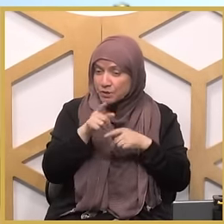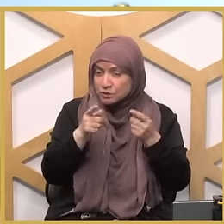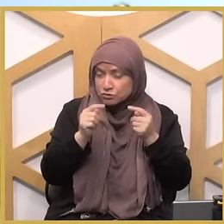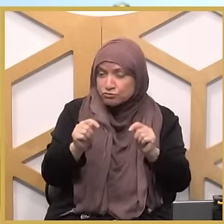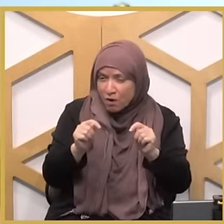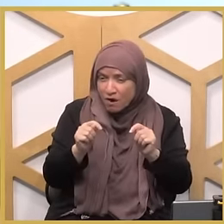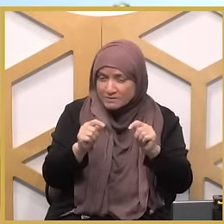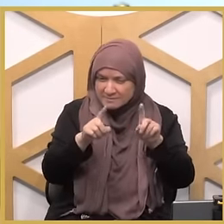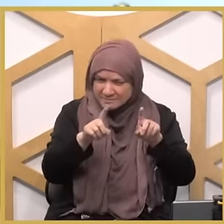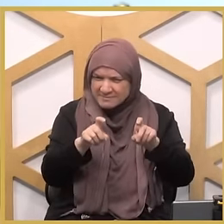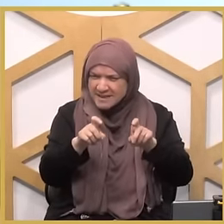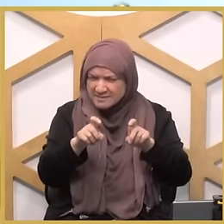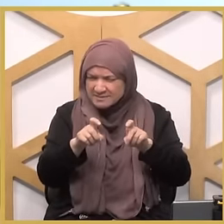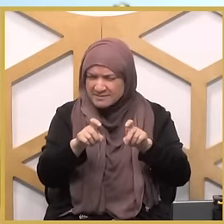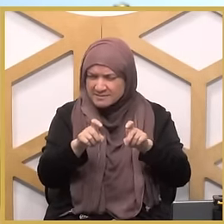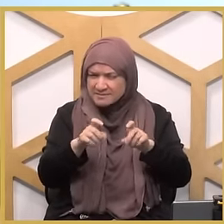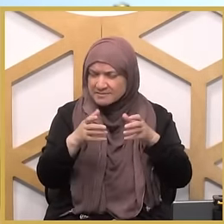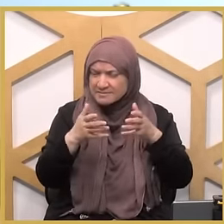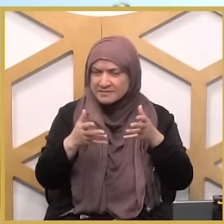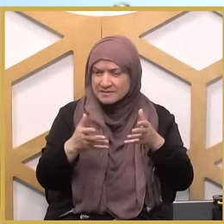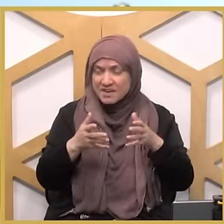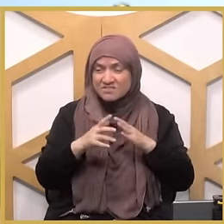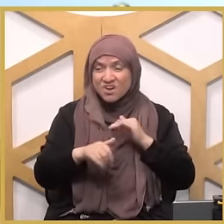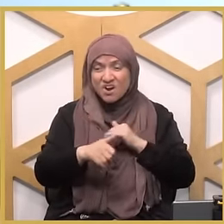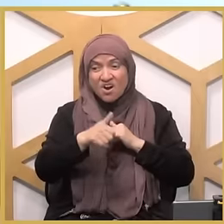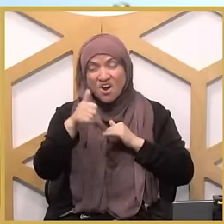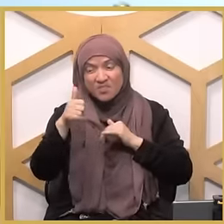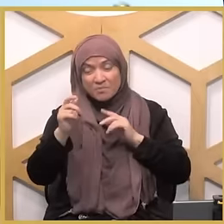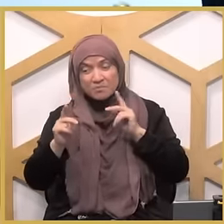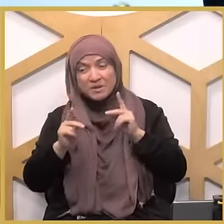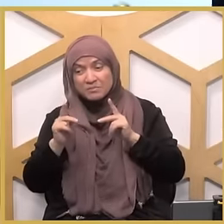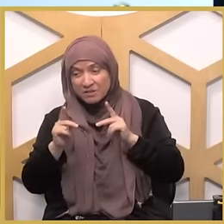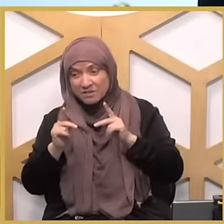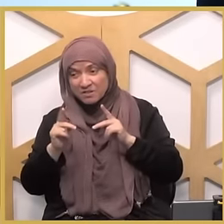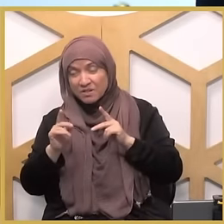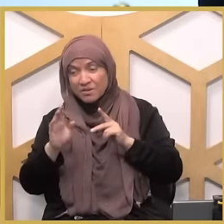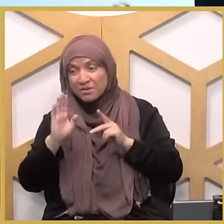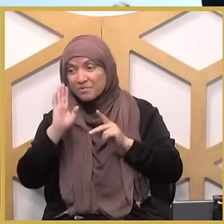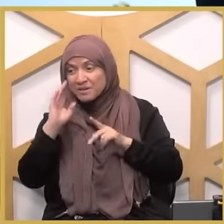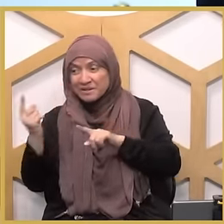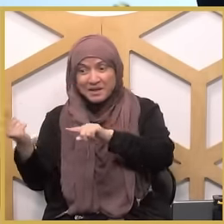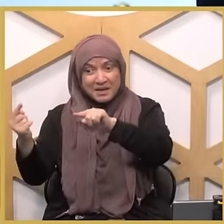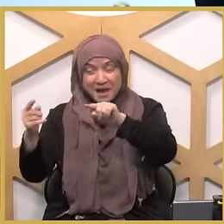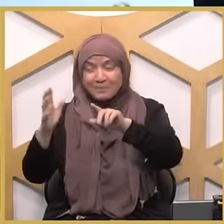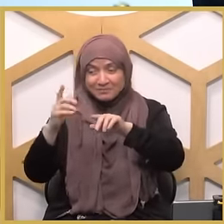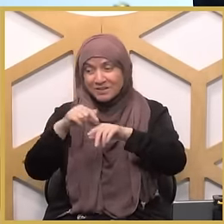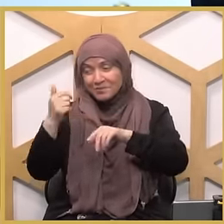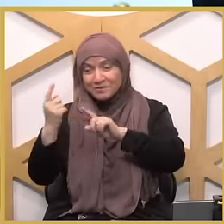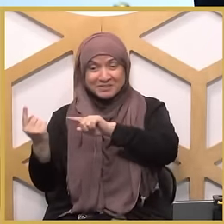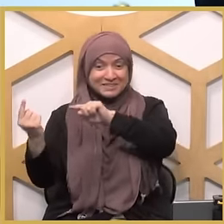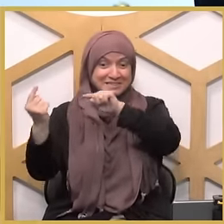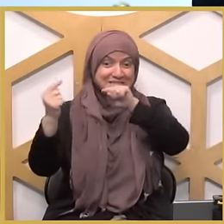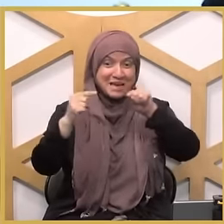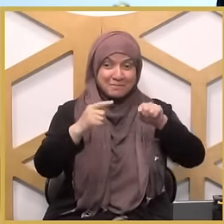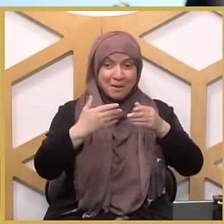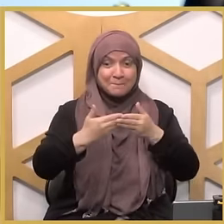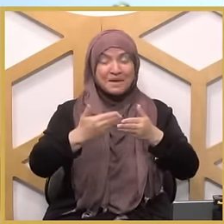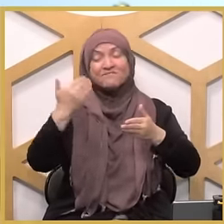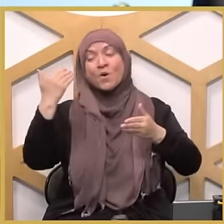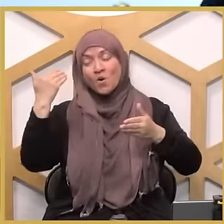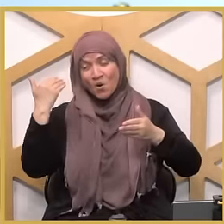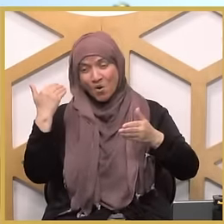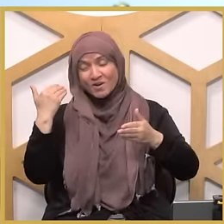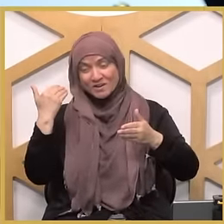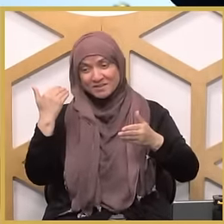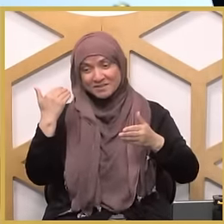الَّذِينَ صَدَقُوا. We will know the truthful ones. When you think truthful, Ibrahim as-Siddiq is right up there, right? And from this ummah,